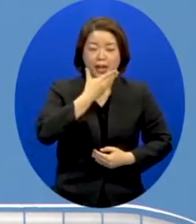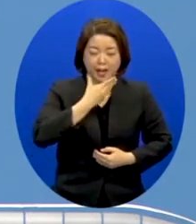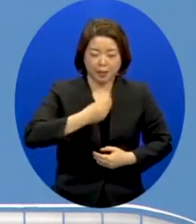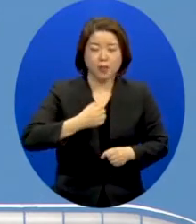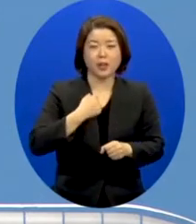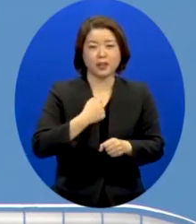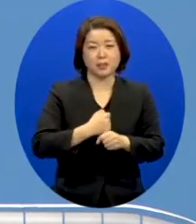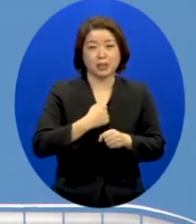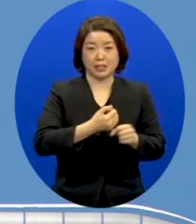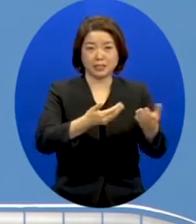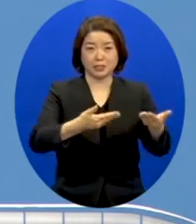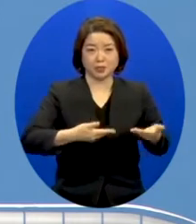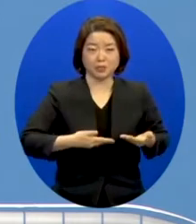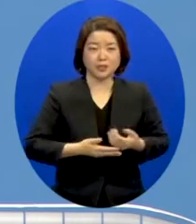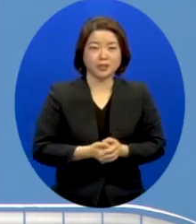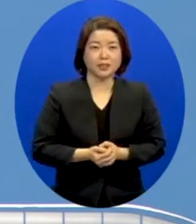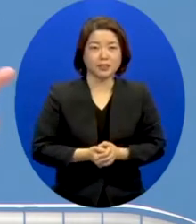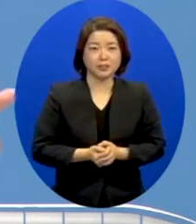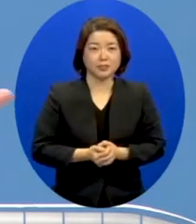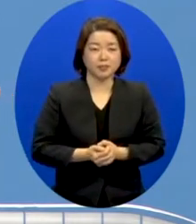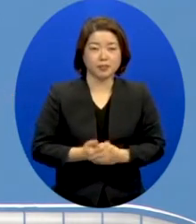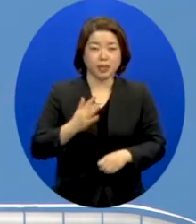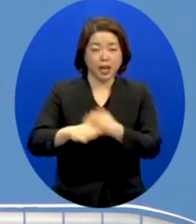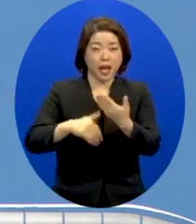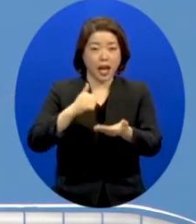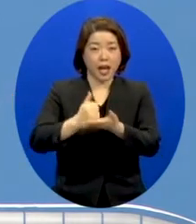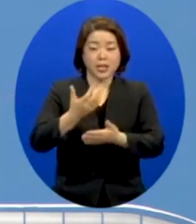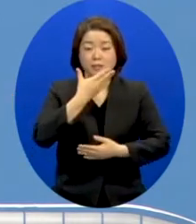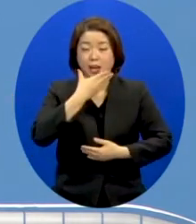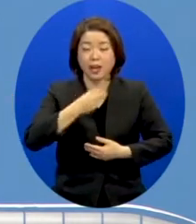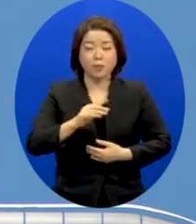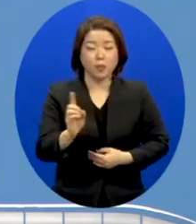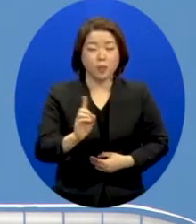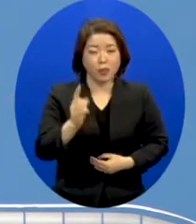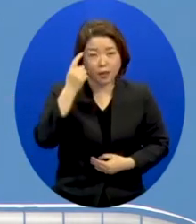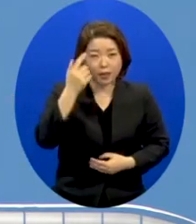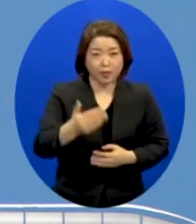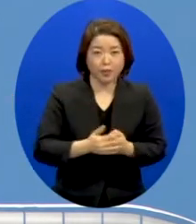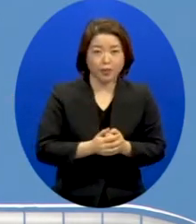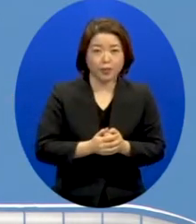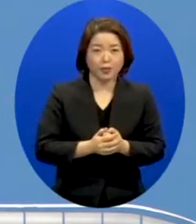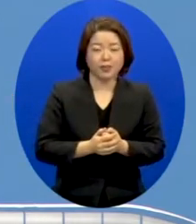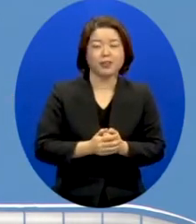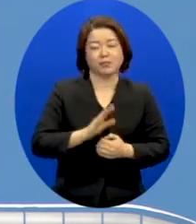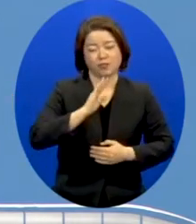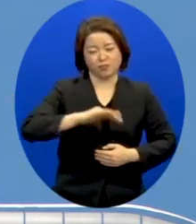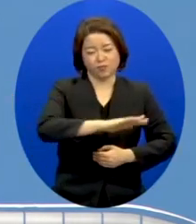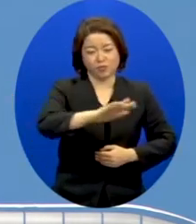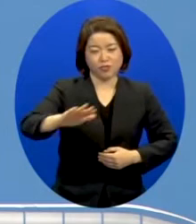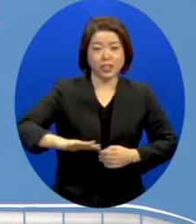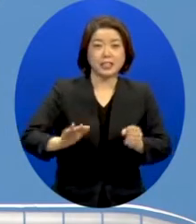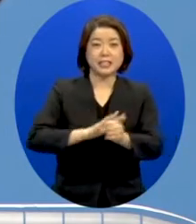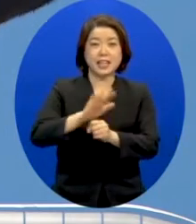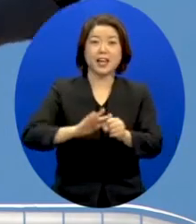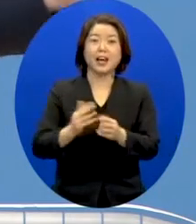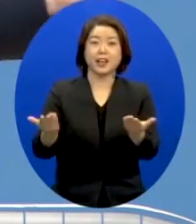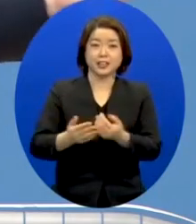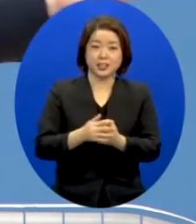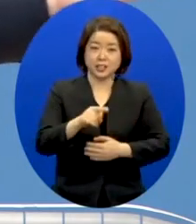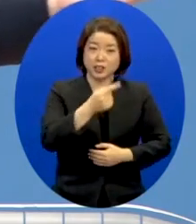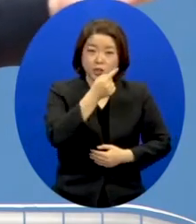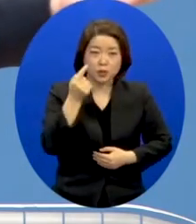줍니다 하나님에게 행복이 있다면 무엇일까요 우리를 사랑하는 것입니다 그 증거가